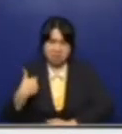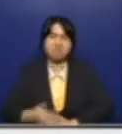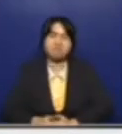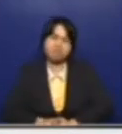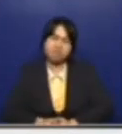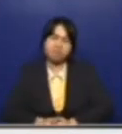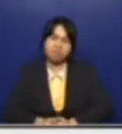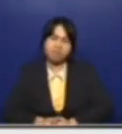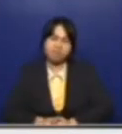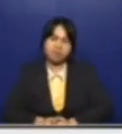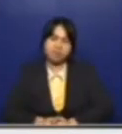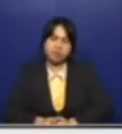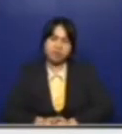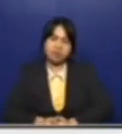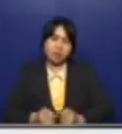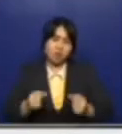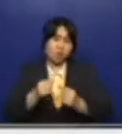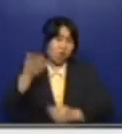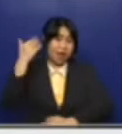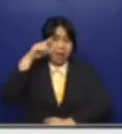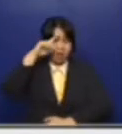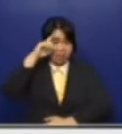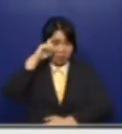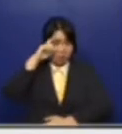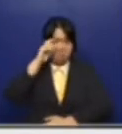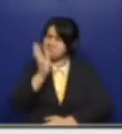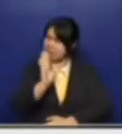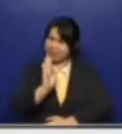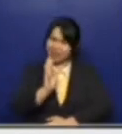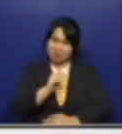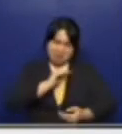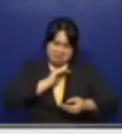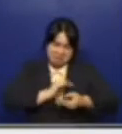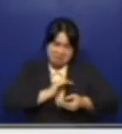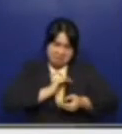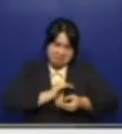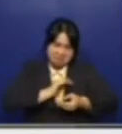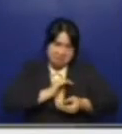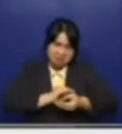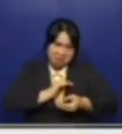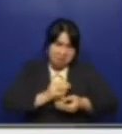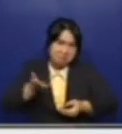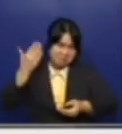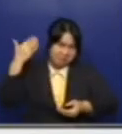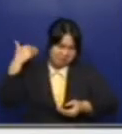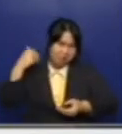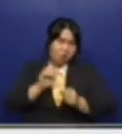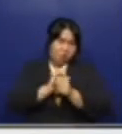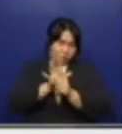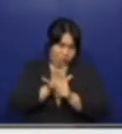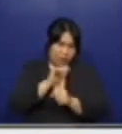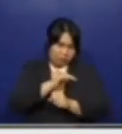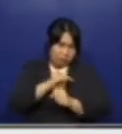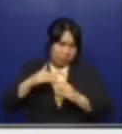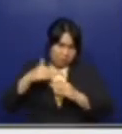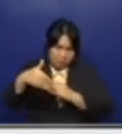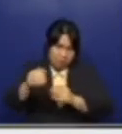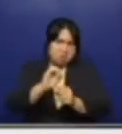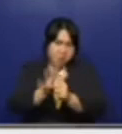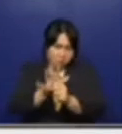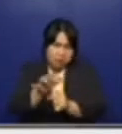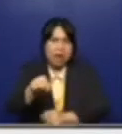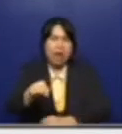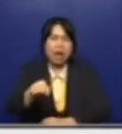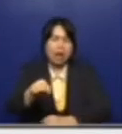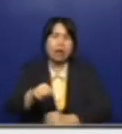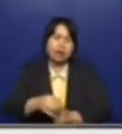มันไม่ได้เกิดขึ้นวันเสาร์มันสะสมมานานแล้วก่อนมีโควิดและหลังโควิด